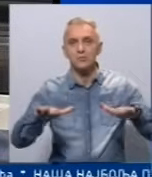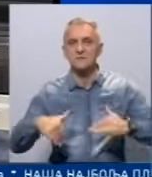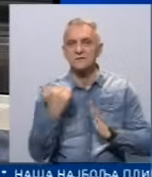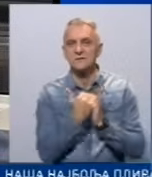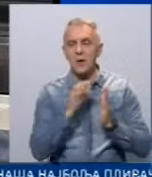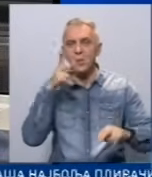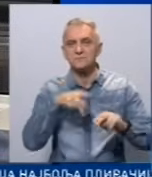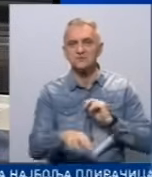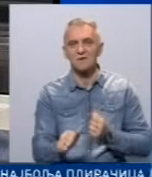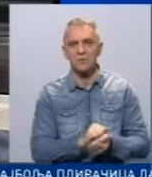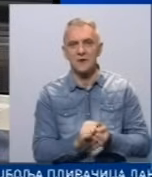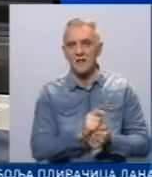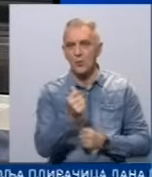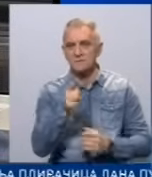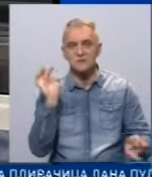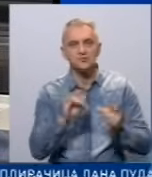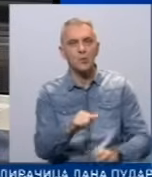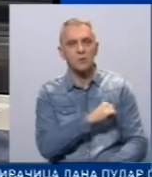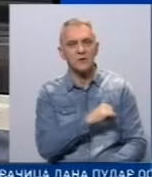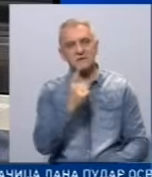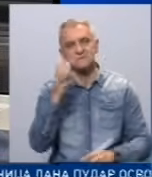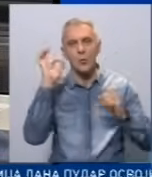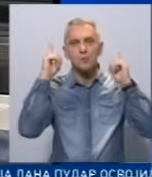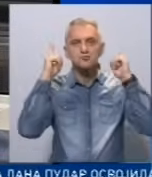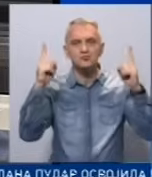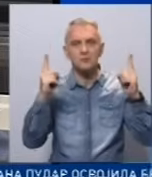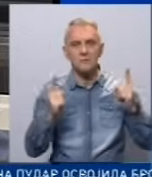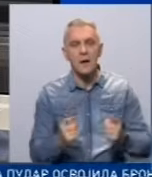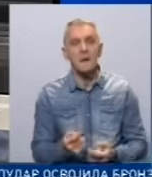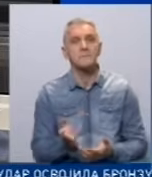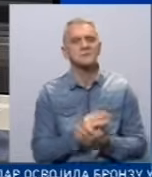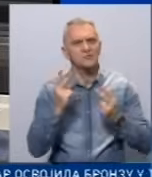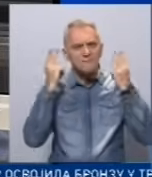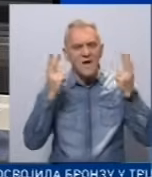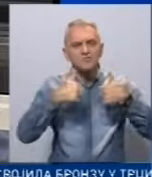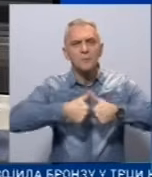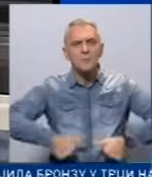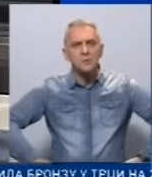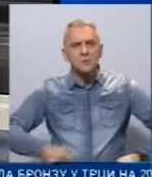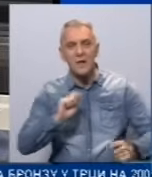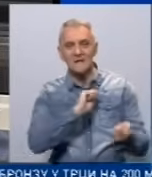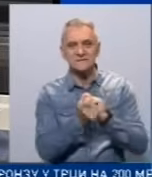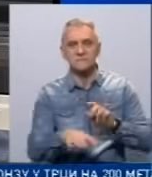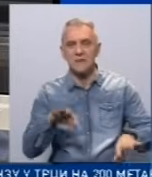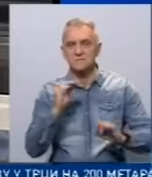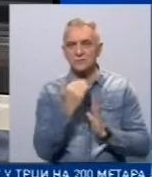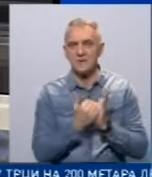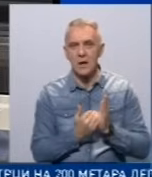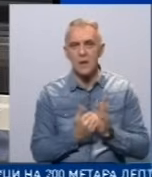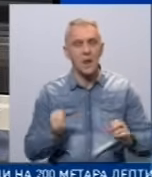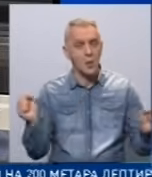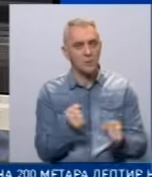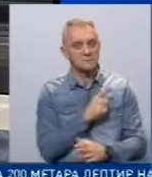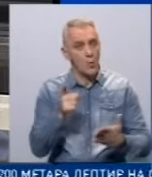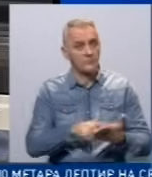je usvojiti zakone o sprečavanju pranja novca, sukobu interesa i o sudovima. Među važnim prioritetima su izmjene izbornog zakona.